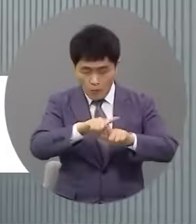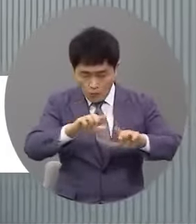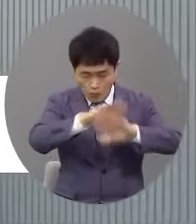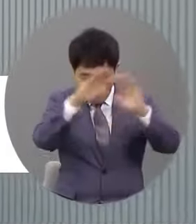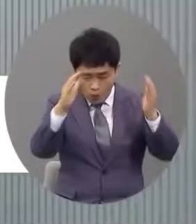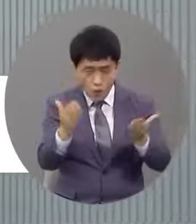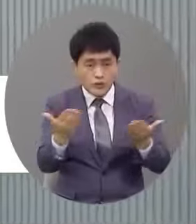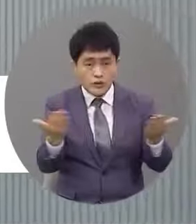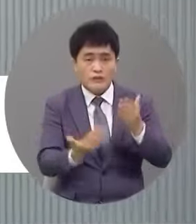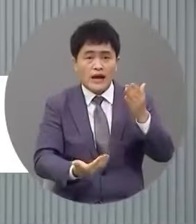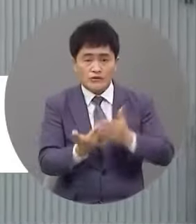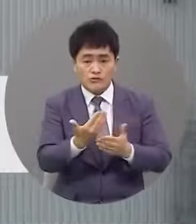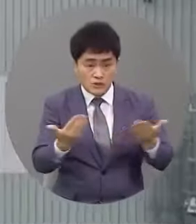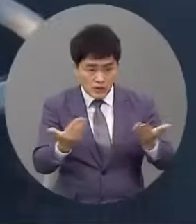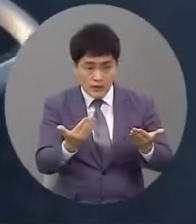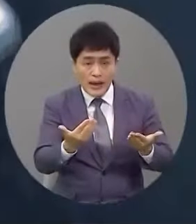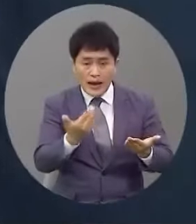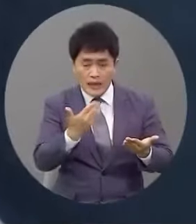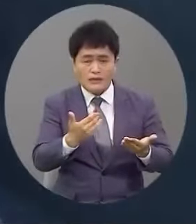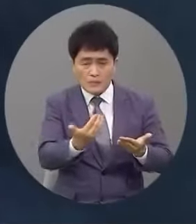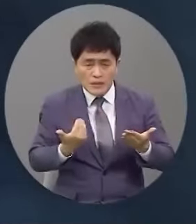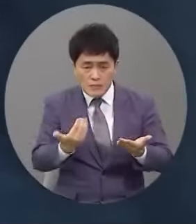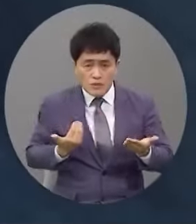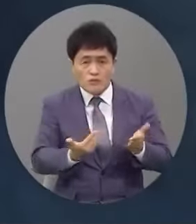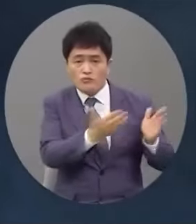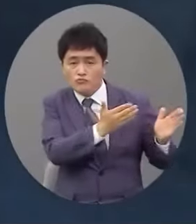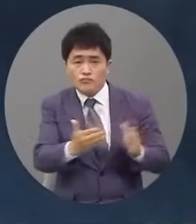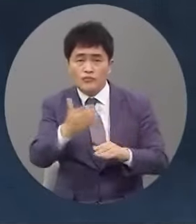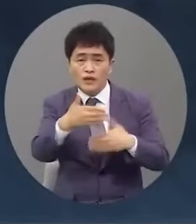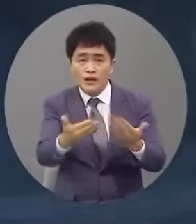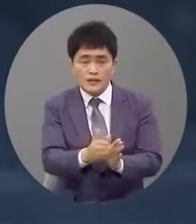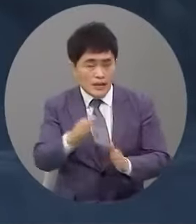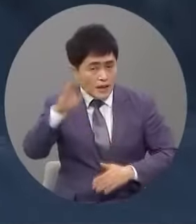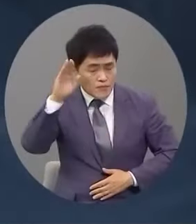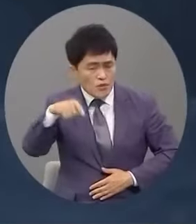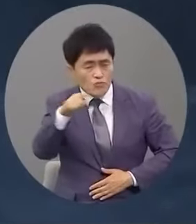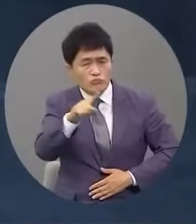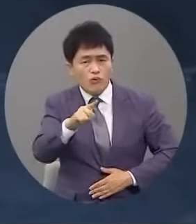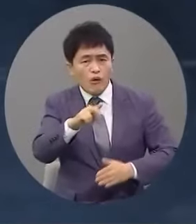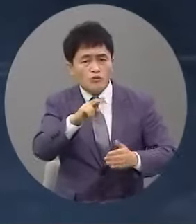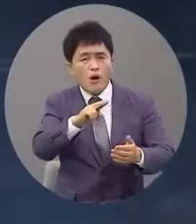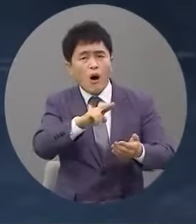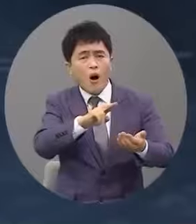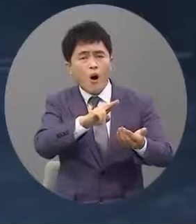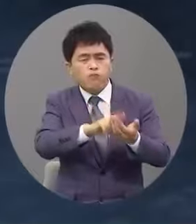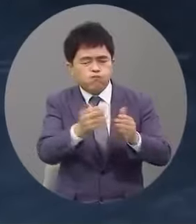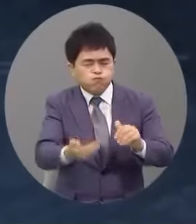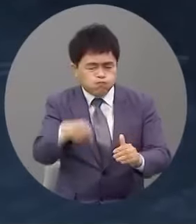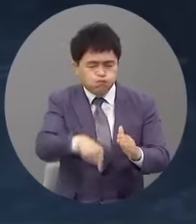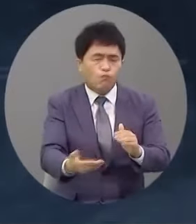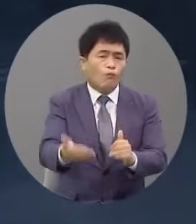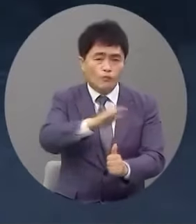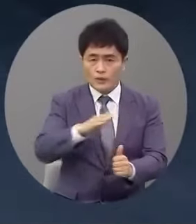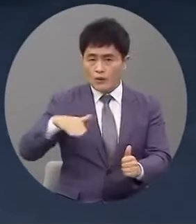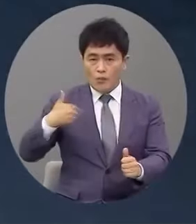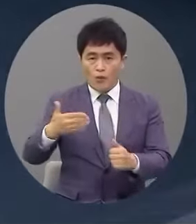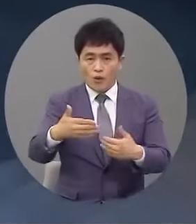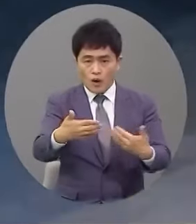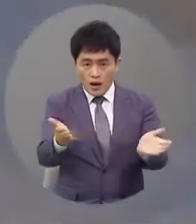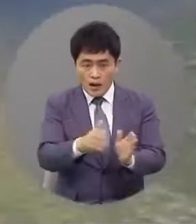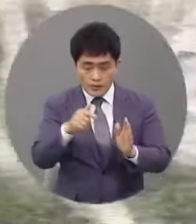모든 가능성에 대비했습니다. 미래 세대가 이 공간에 무엇이 묻혔는지 알지 못하더라도